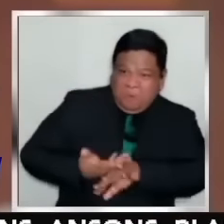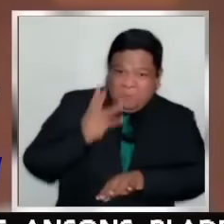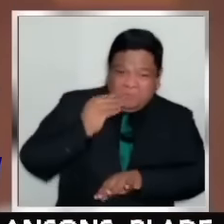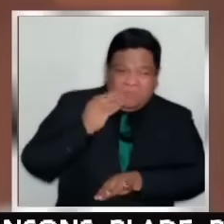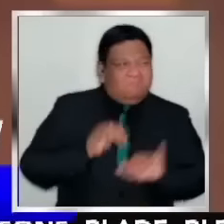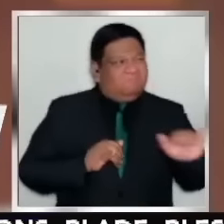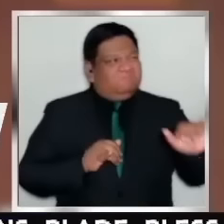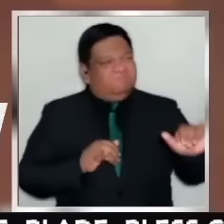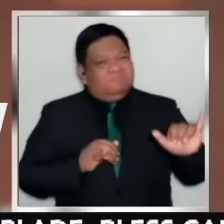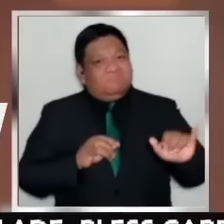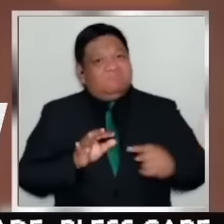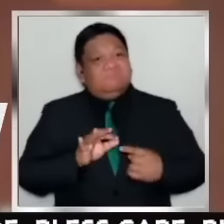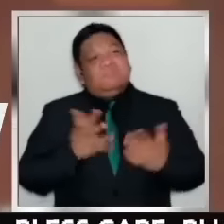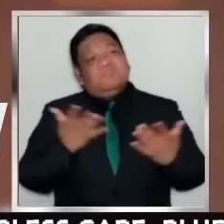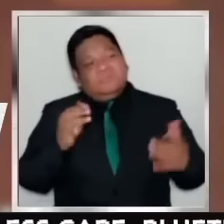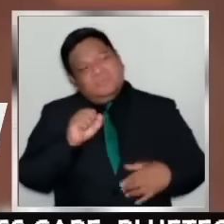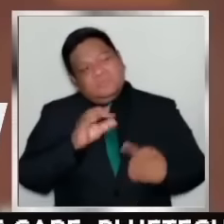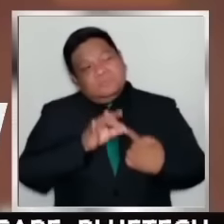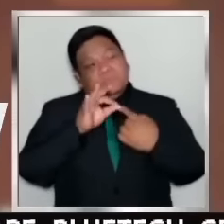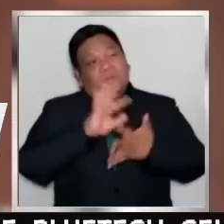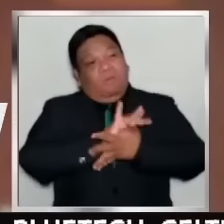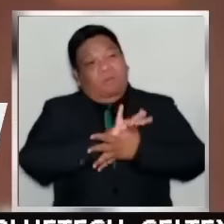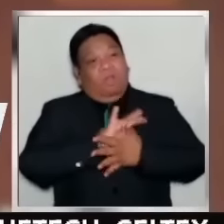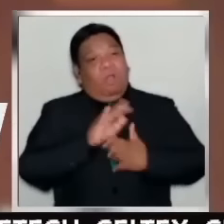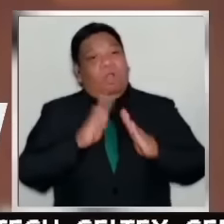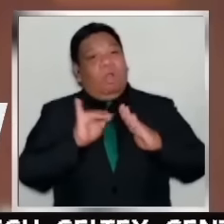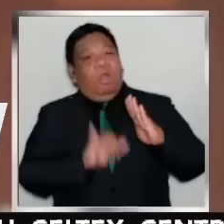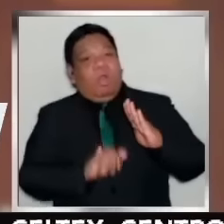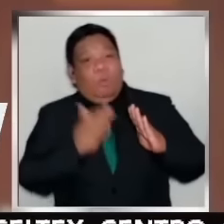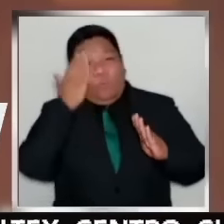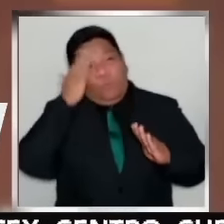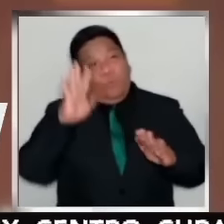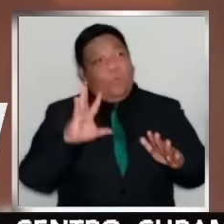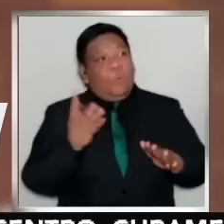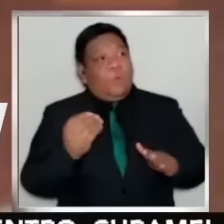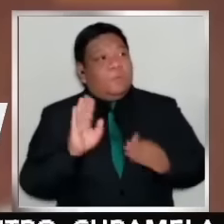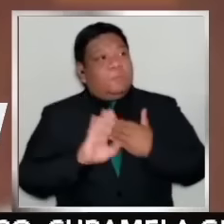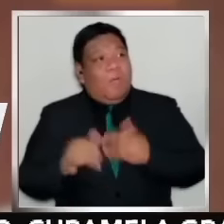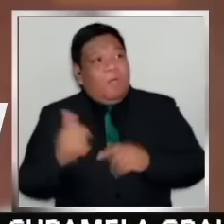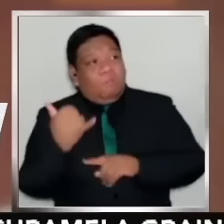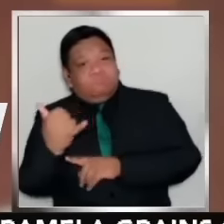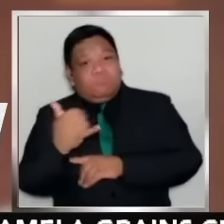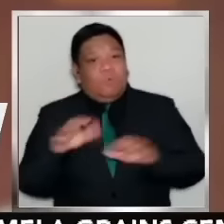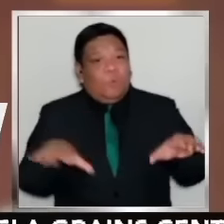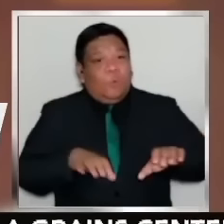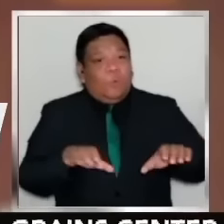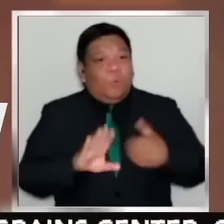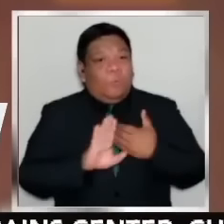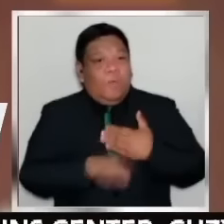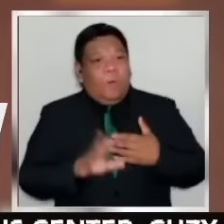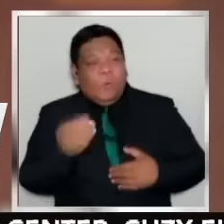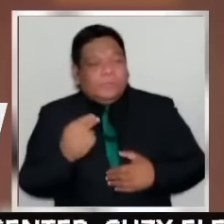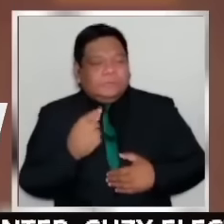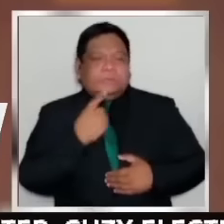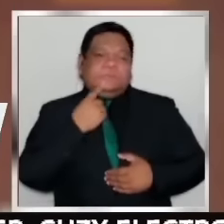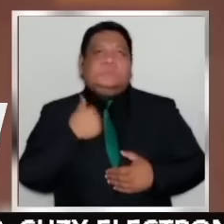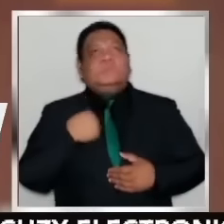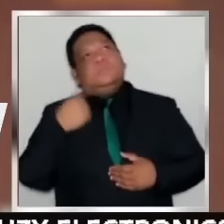home, tapos syempre hindi mo pa alam kung kailan kayo magre-resume sa taping, when work will resume for all of us. So parang nakadulong din siya sa akin